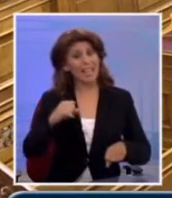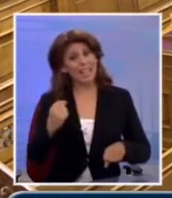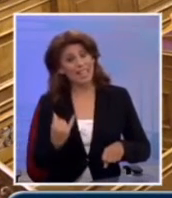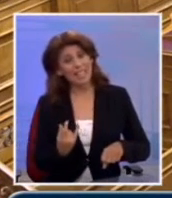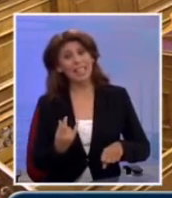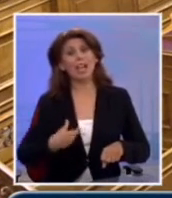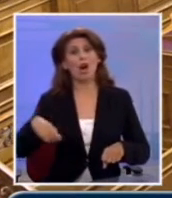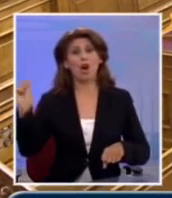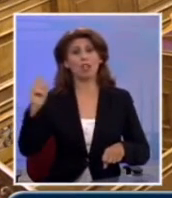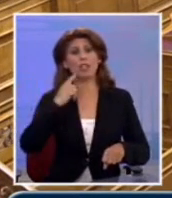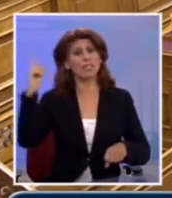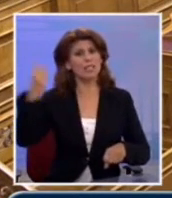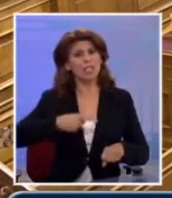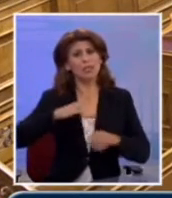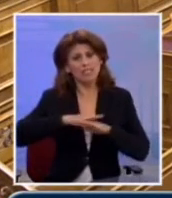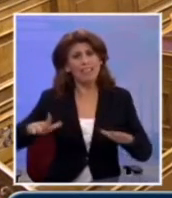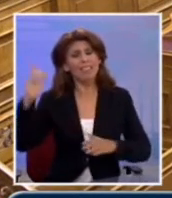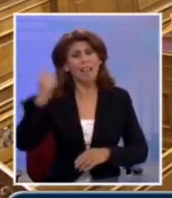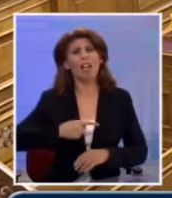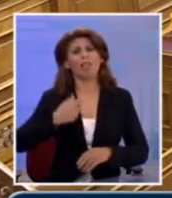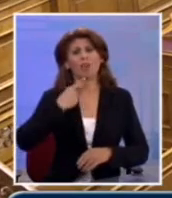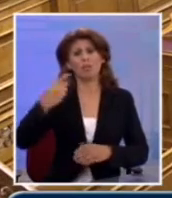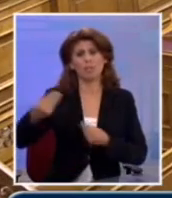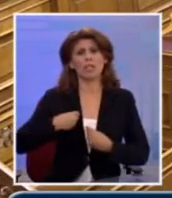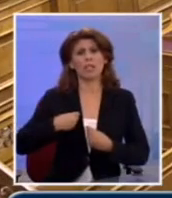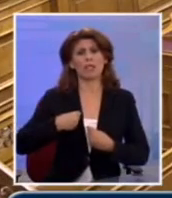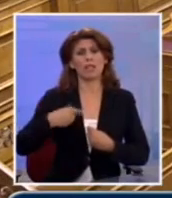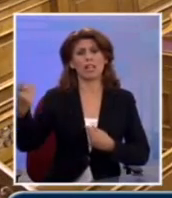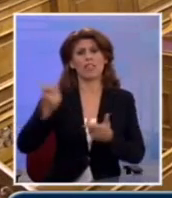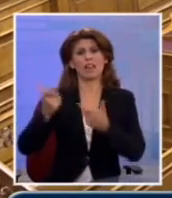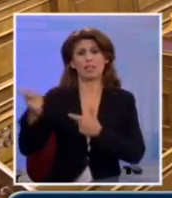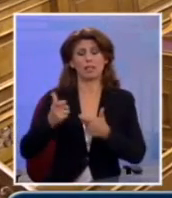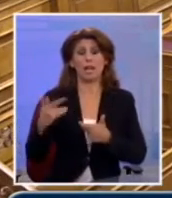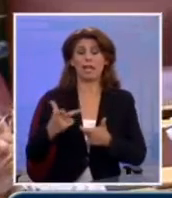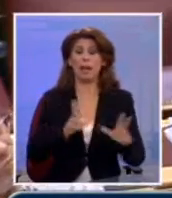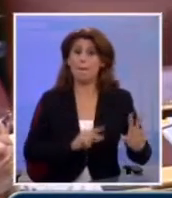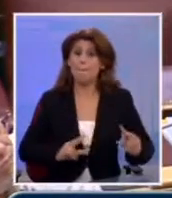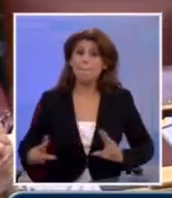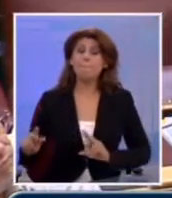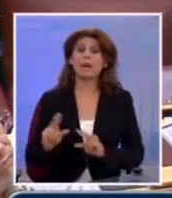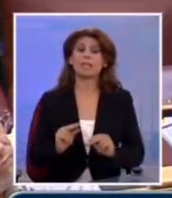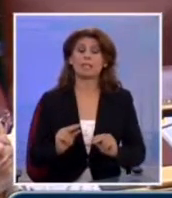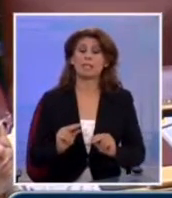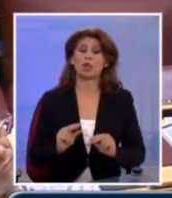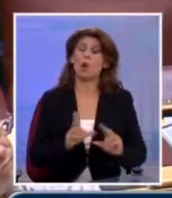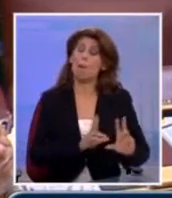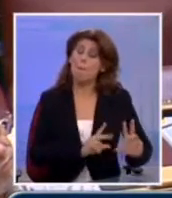των πιστωτών. Και προφανώς το αποτέλεσμα, αν είναι μάλιστα ένα μαζικό,